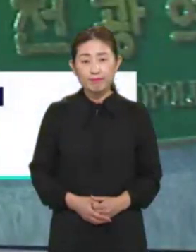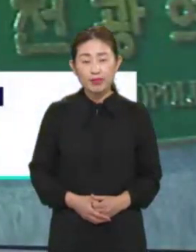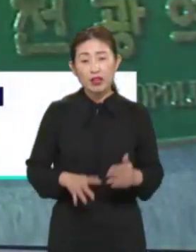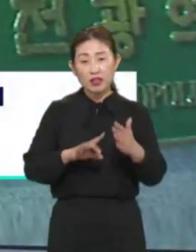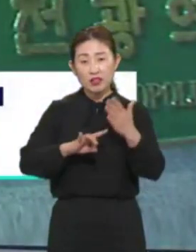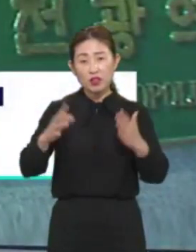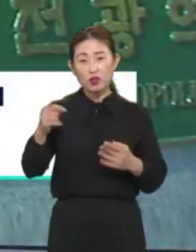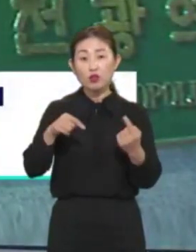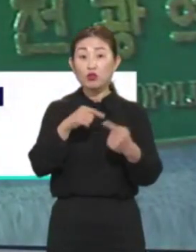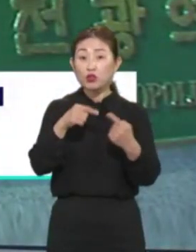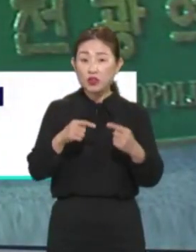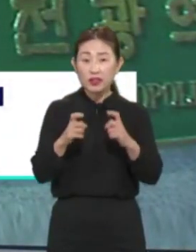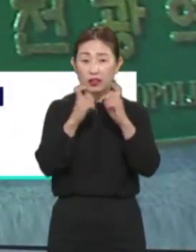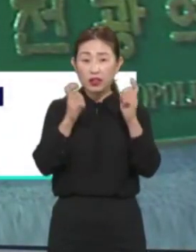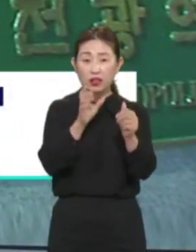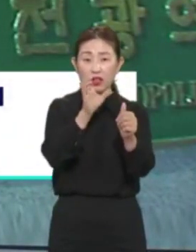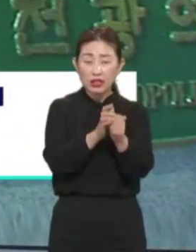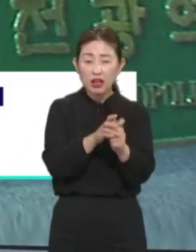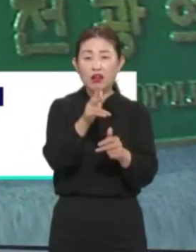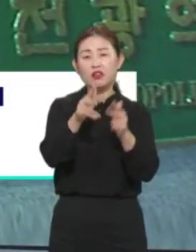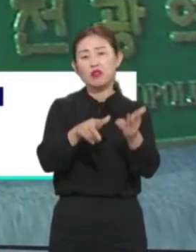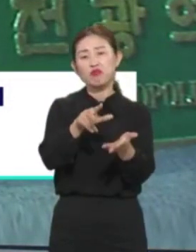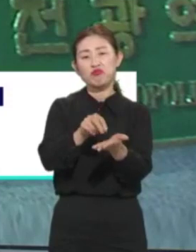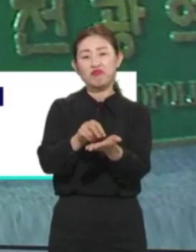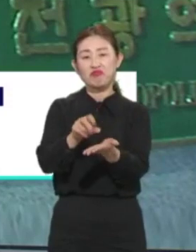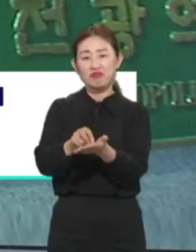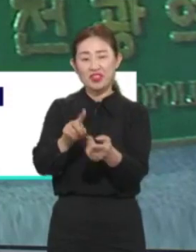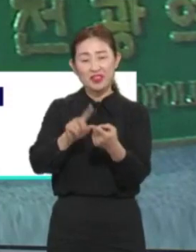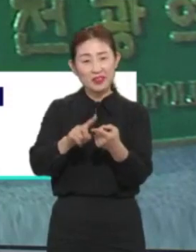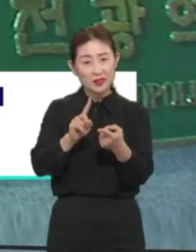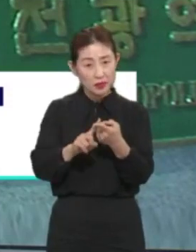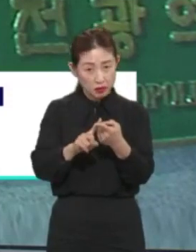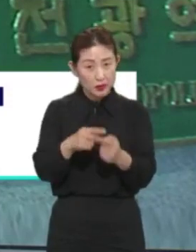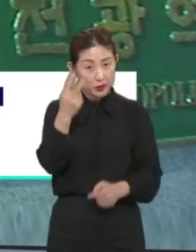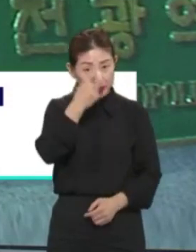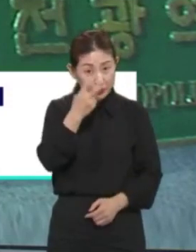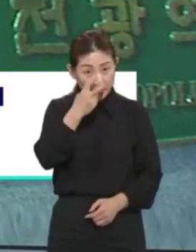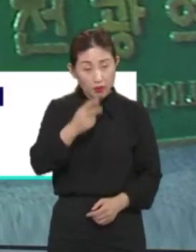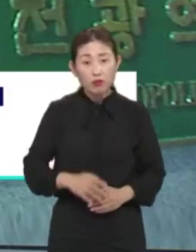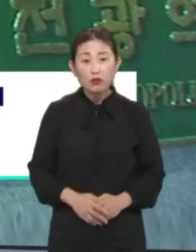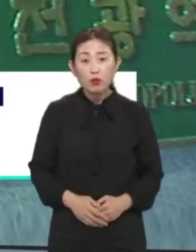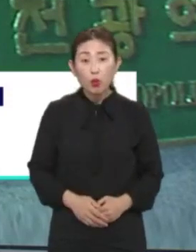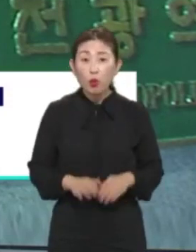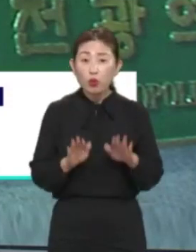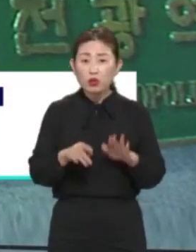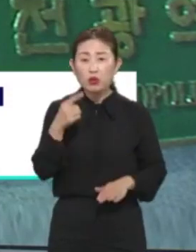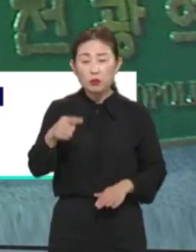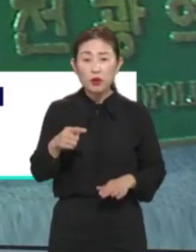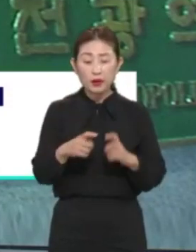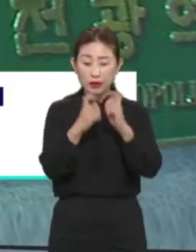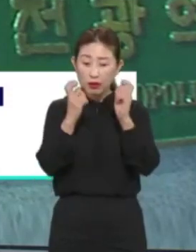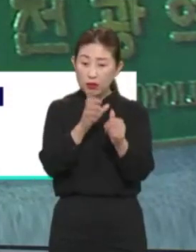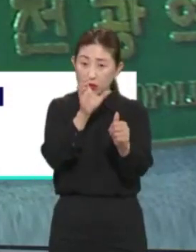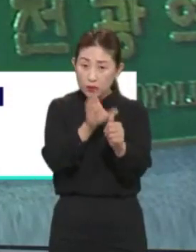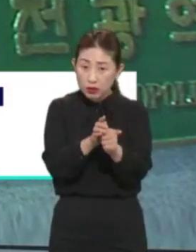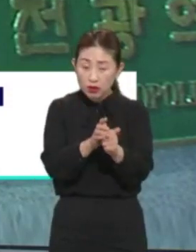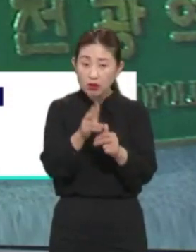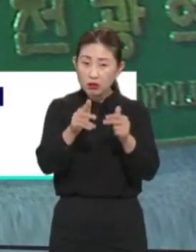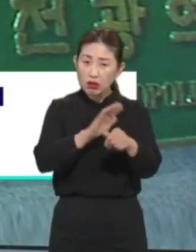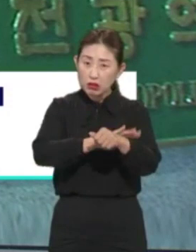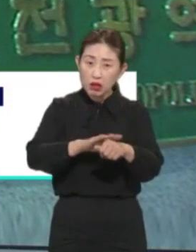시민 세금으로 운영되는 민간 위탁의 문제점을 짚어보는 기획보도 시간입니다. 오늘은 민간 위탁이 잘